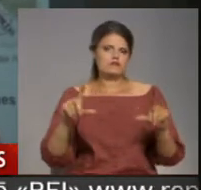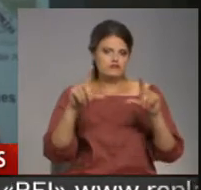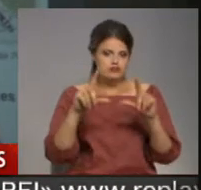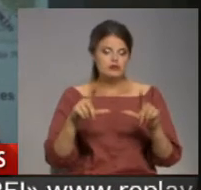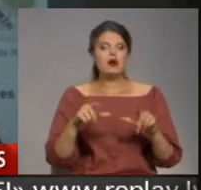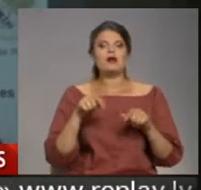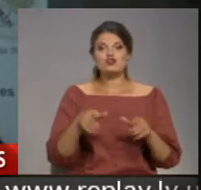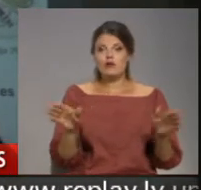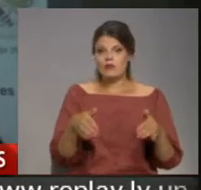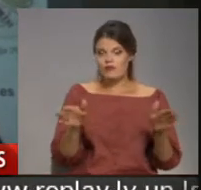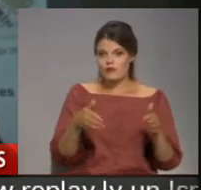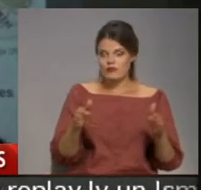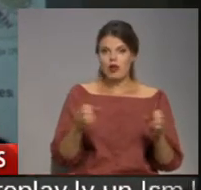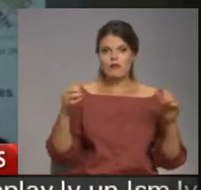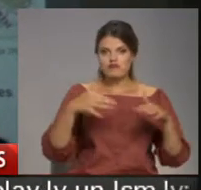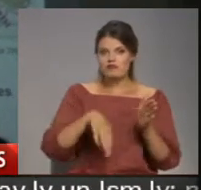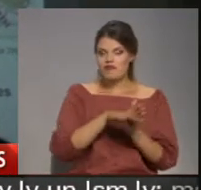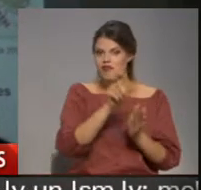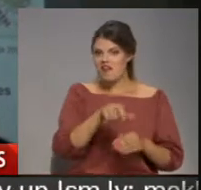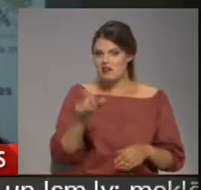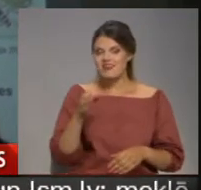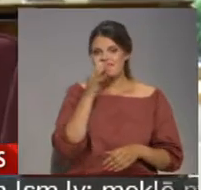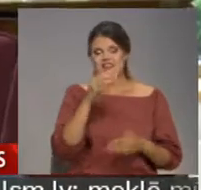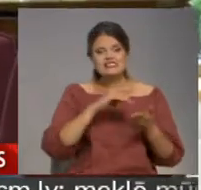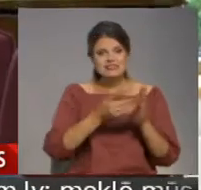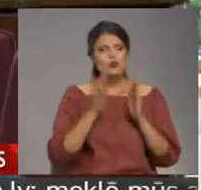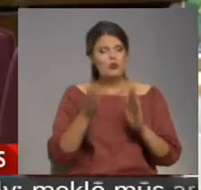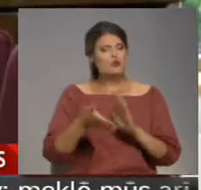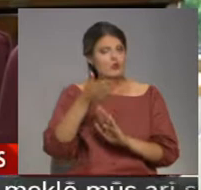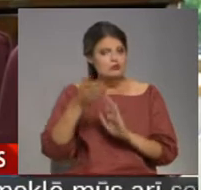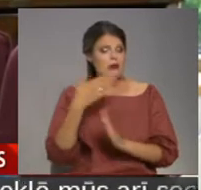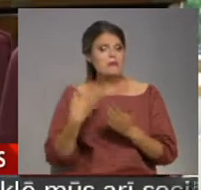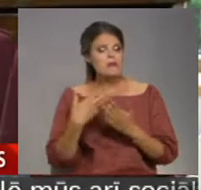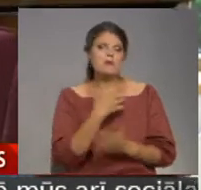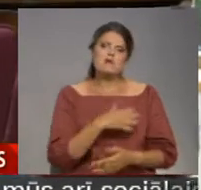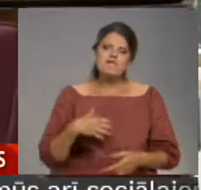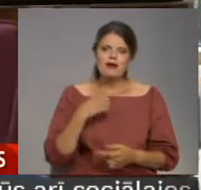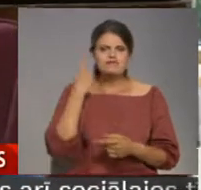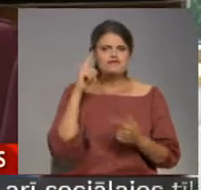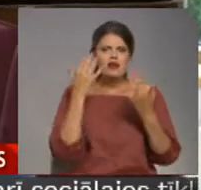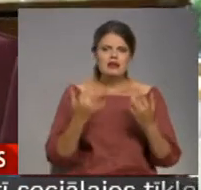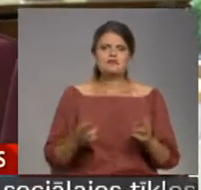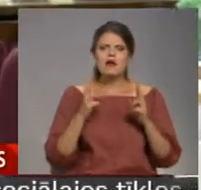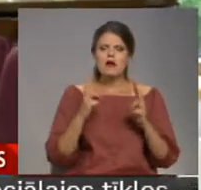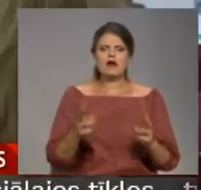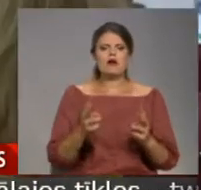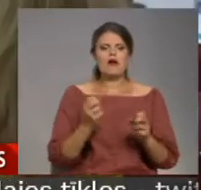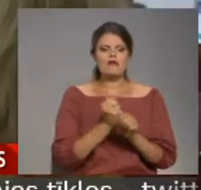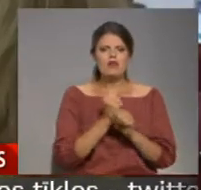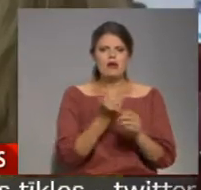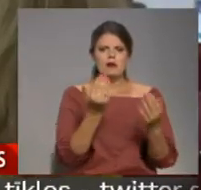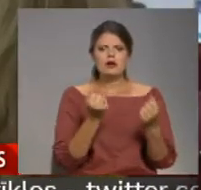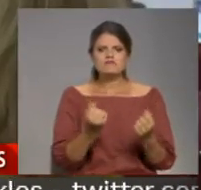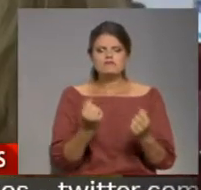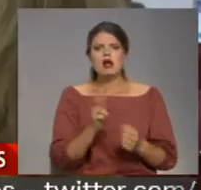fórumu dalībnieki norādīja, ka situācija kaut nedaudz uzlabotos arī tad, ja tiktu rasts risinājums, kā legālā darbā noturēt